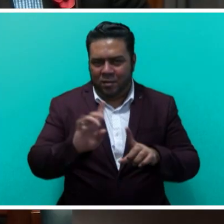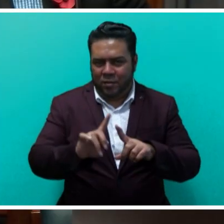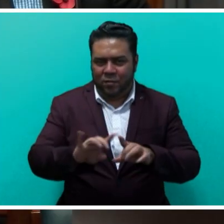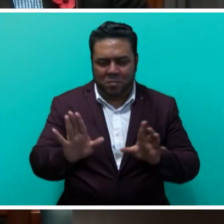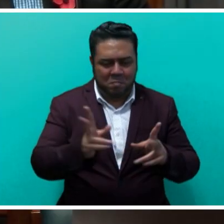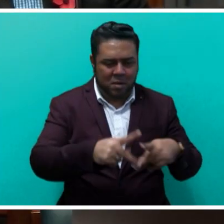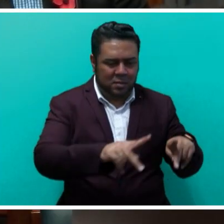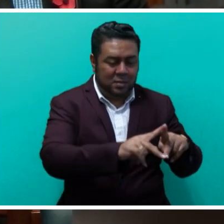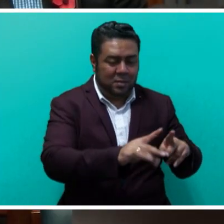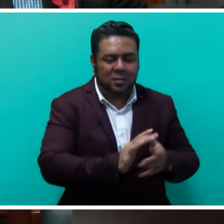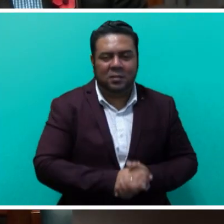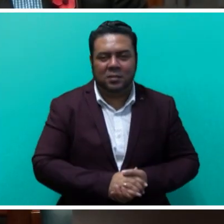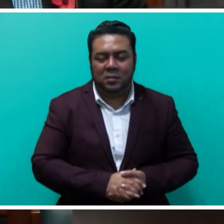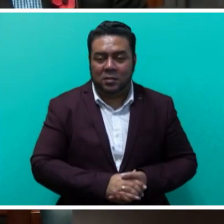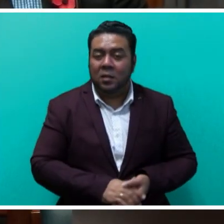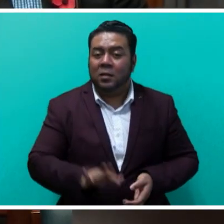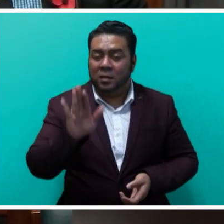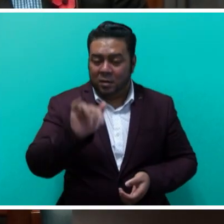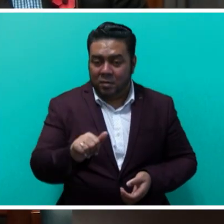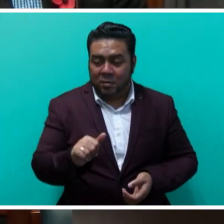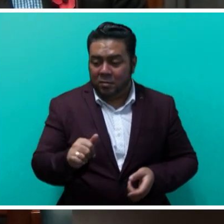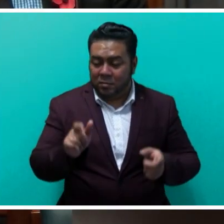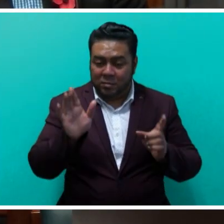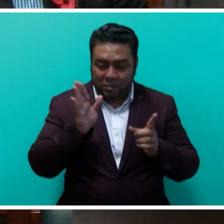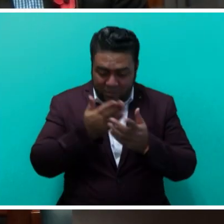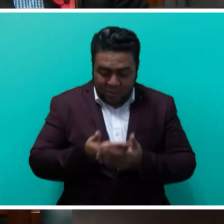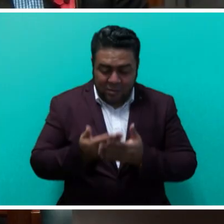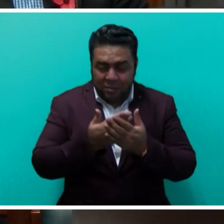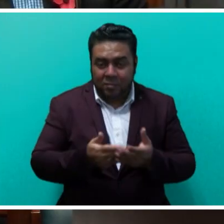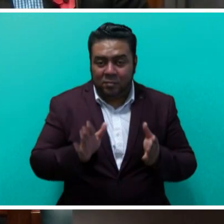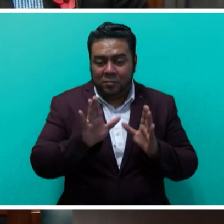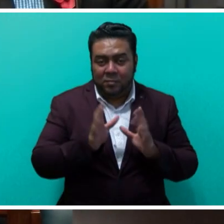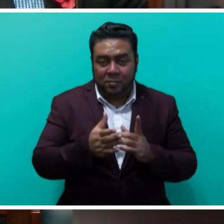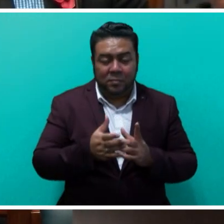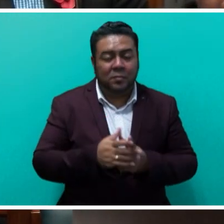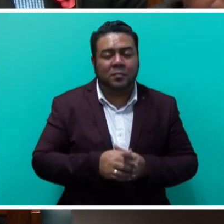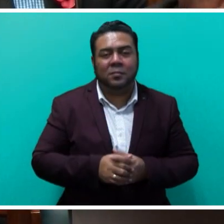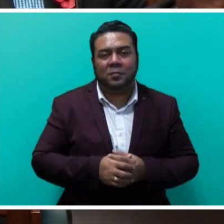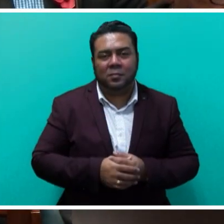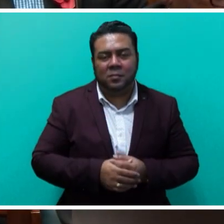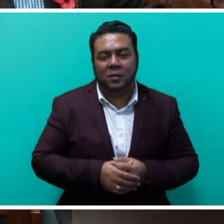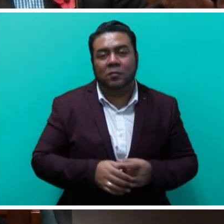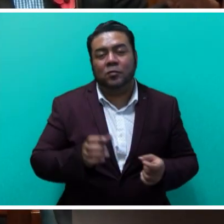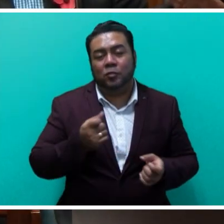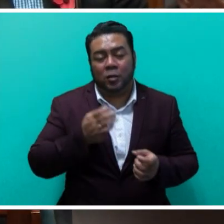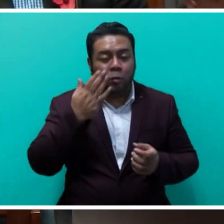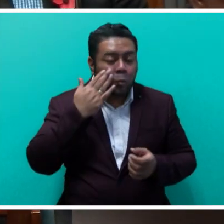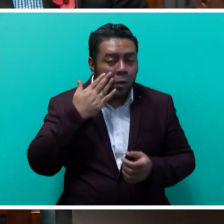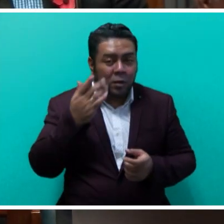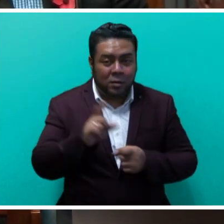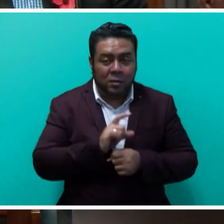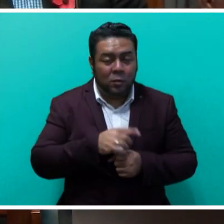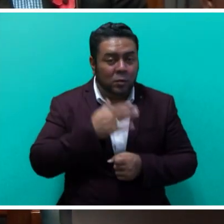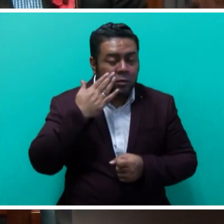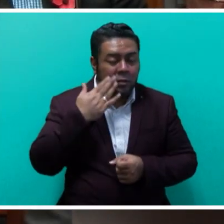e na vei vuli ni vei vakararama taki e dau garava na taba dagadaga i taukei e sa